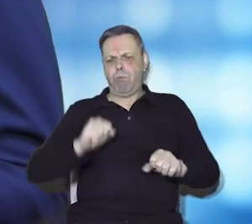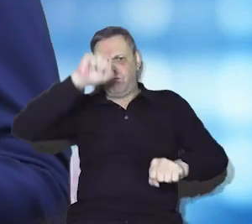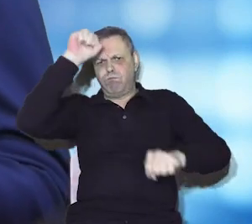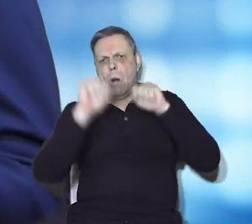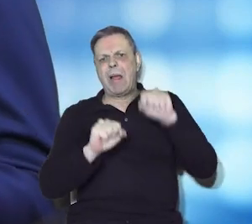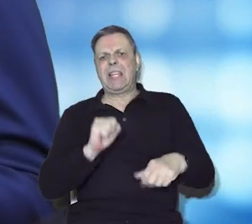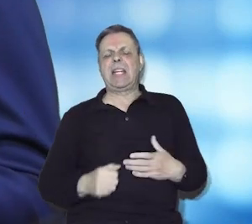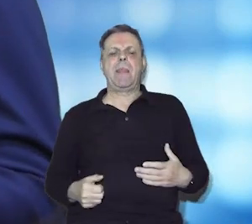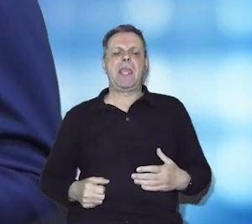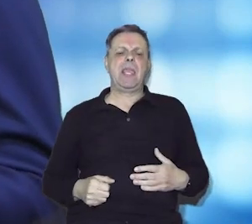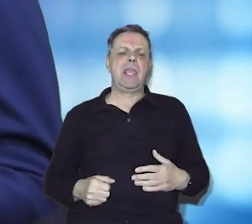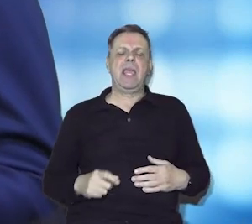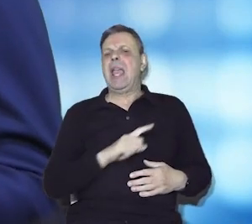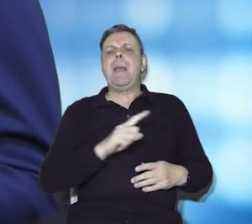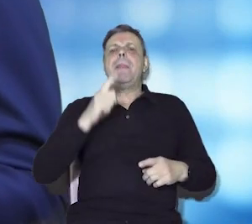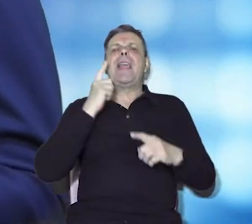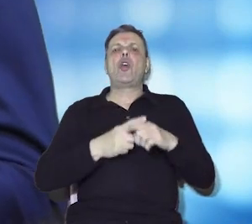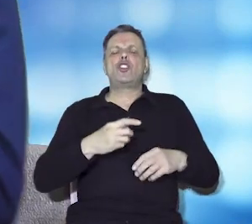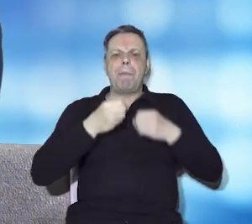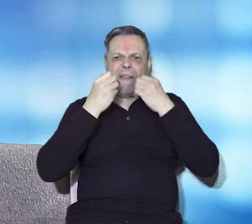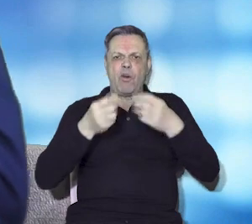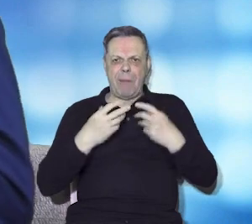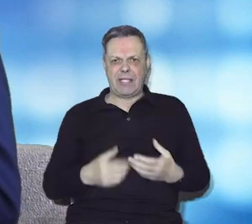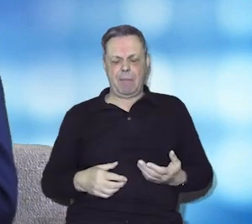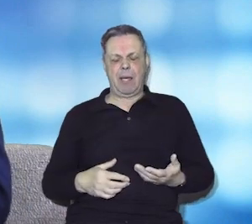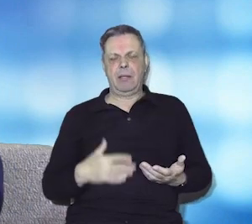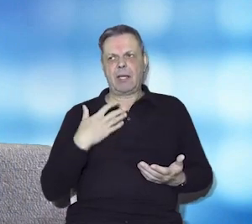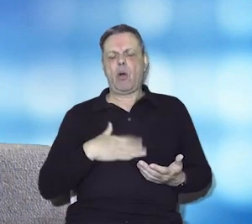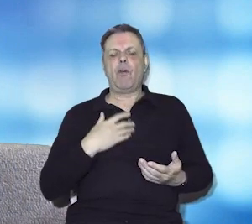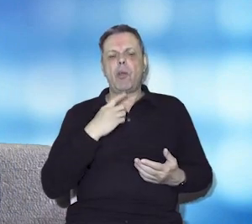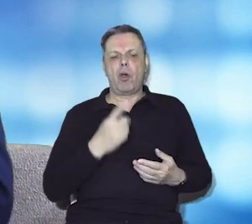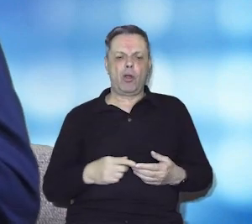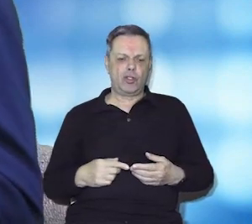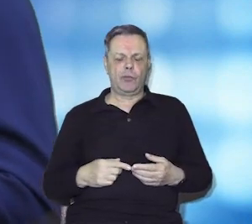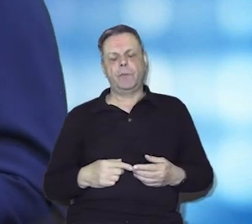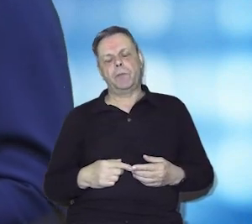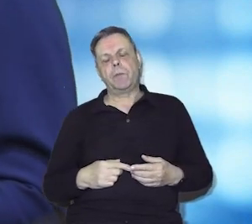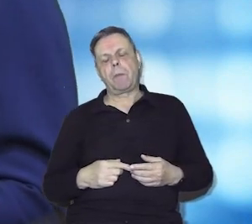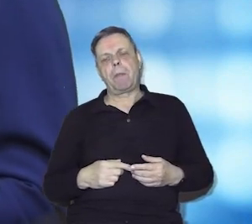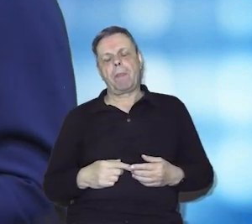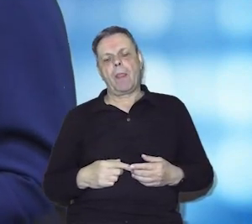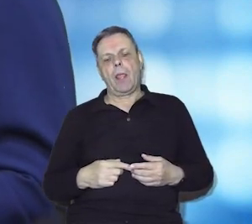bombardirani netočnim informacijama, kako volimo hrvatski reći, dezinformacijama.